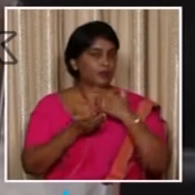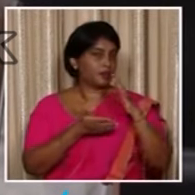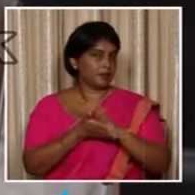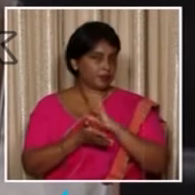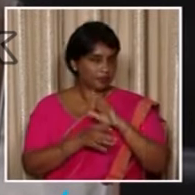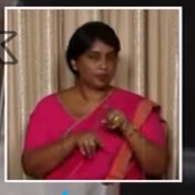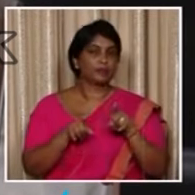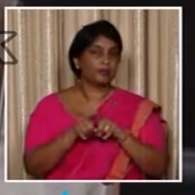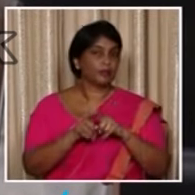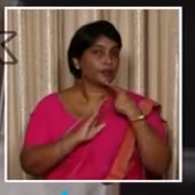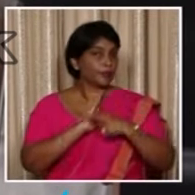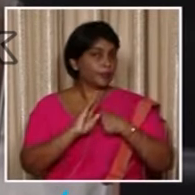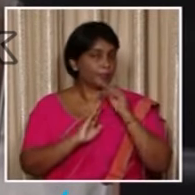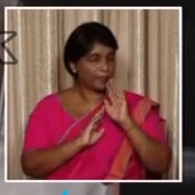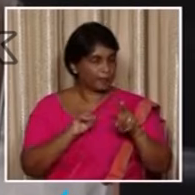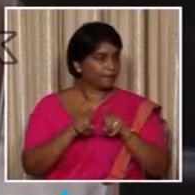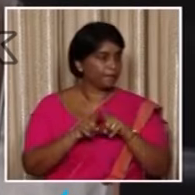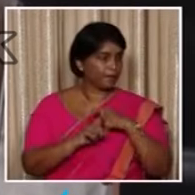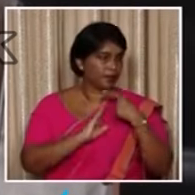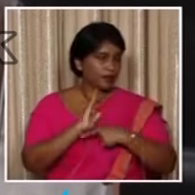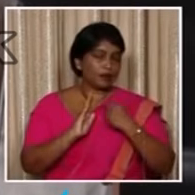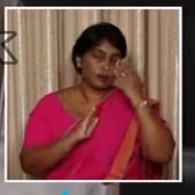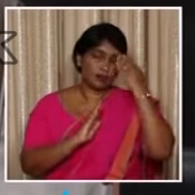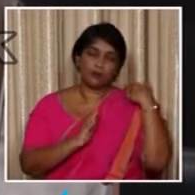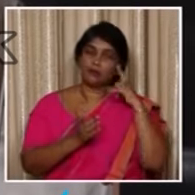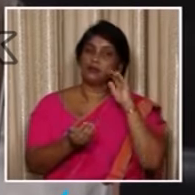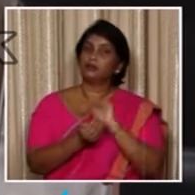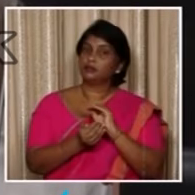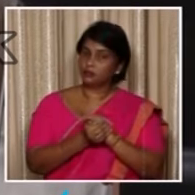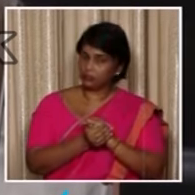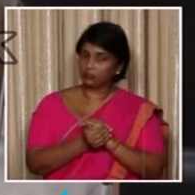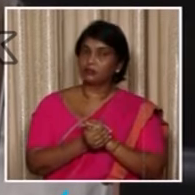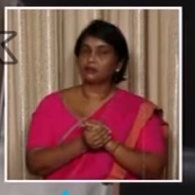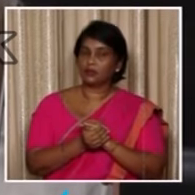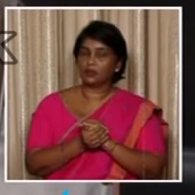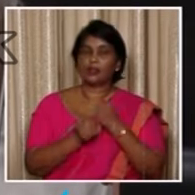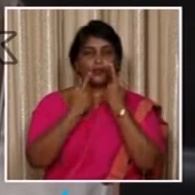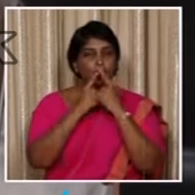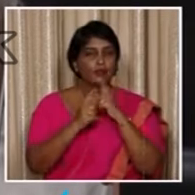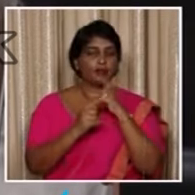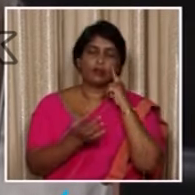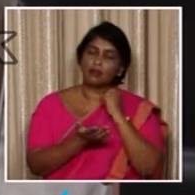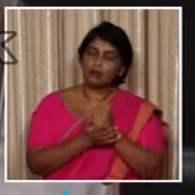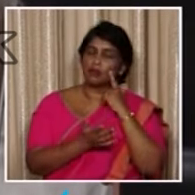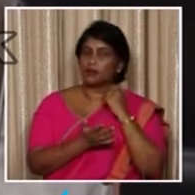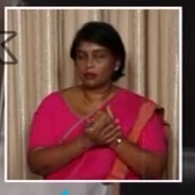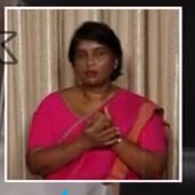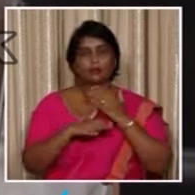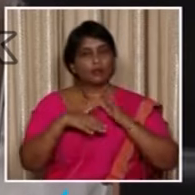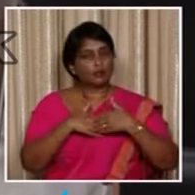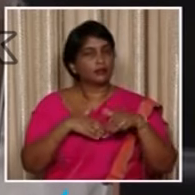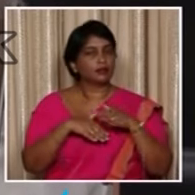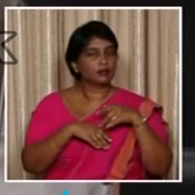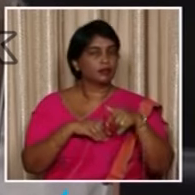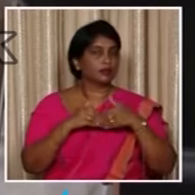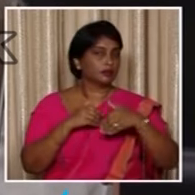දුන්නා. ඔවුන් රට වෙනුවෙන් ලංකා මාතාව ආරක්ෂා කර ගැනීම වෙනුවෙන් විවිධ අපහාස වලට මුහුණ දෙමින්